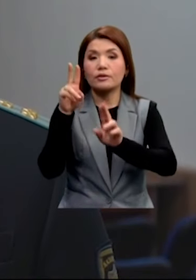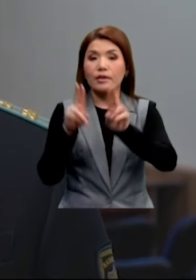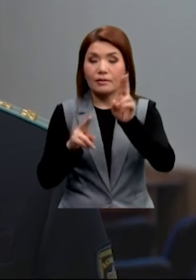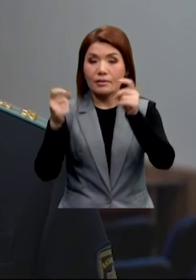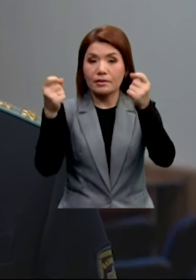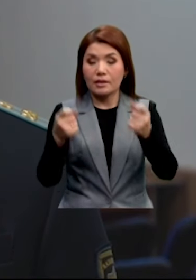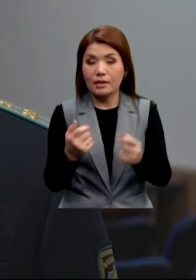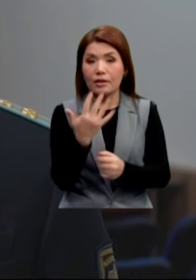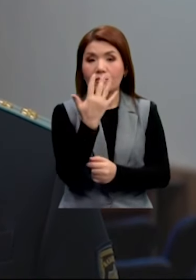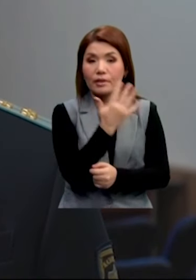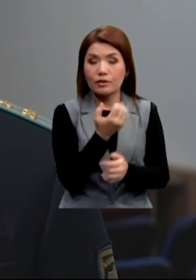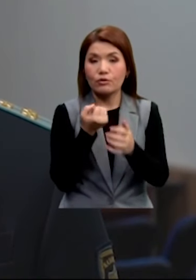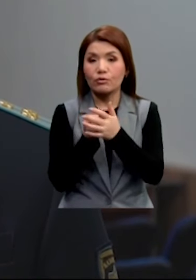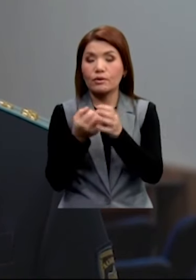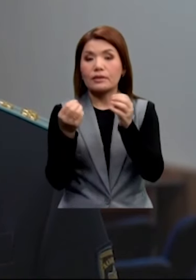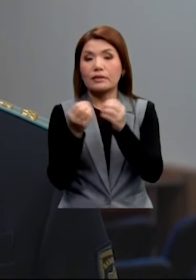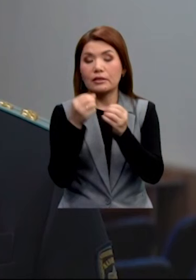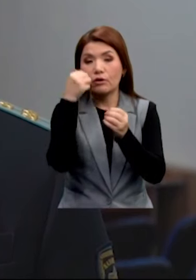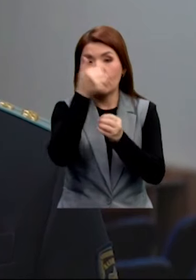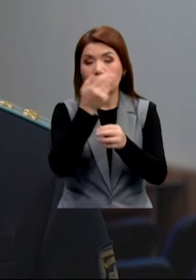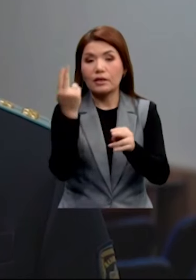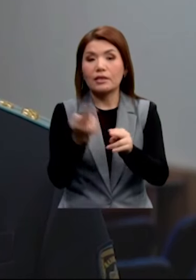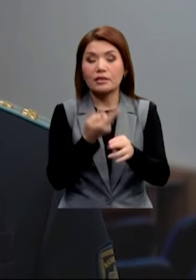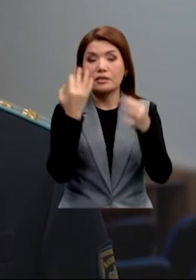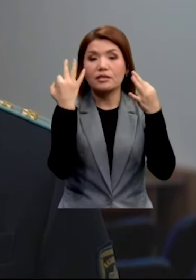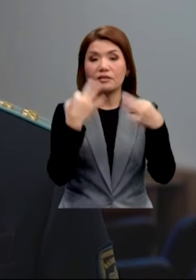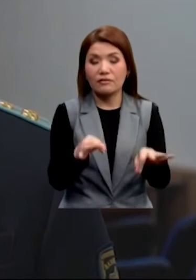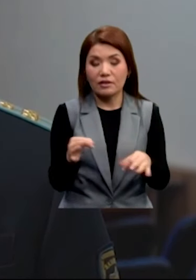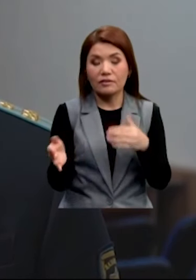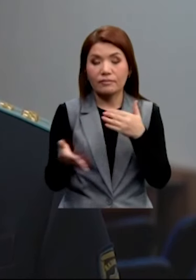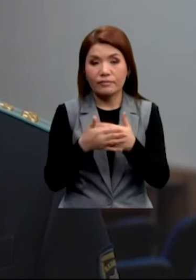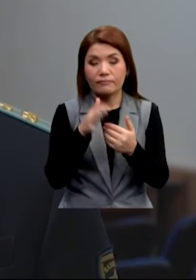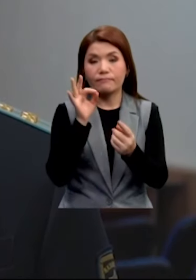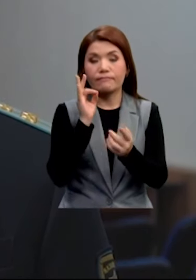сәйкес 5 жылдан 10 жылга дейин бас бостандыгынан айыруу жазасы көзделген.